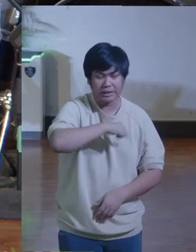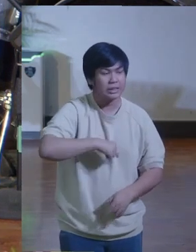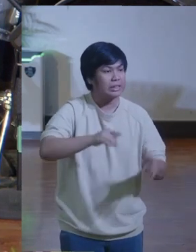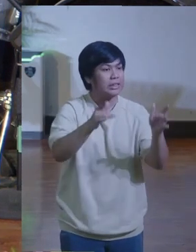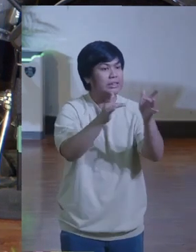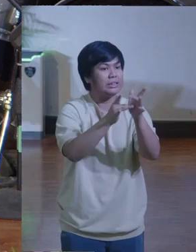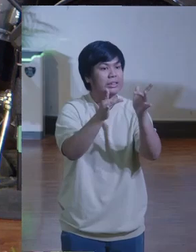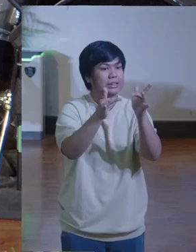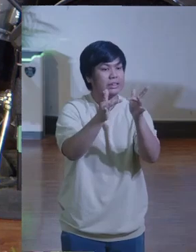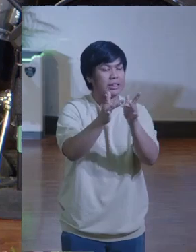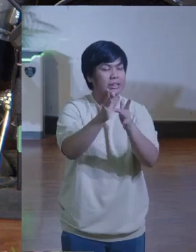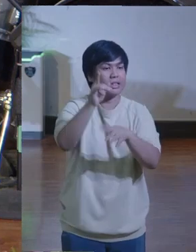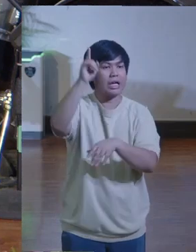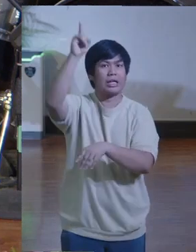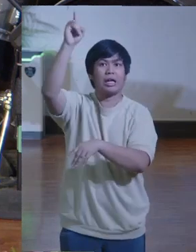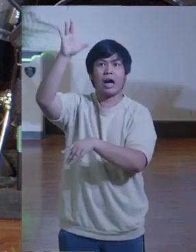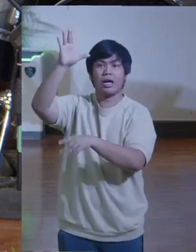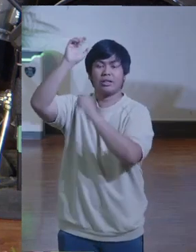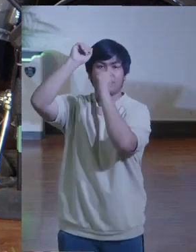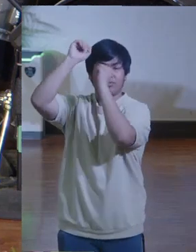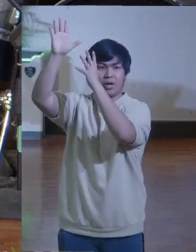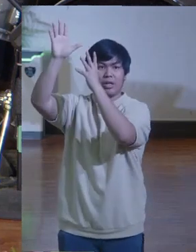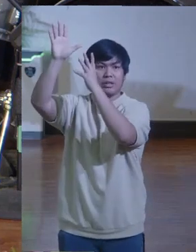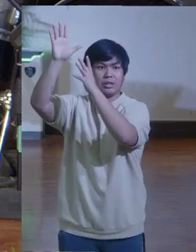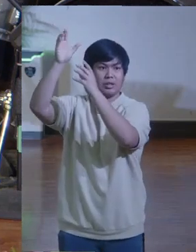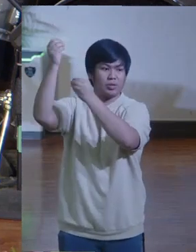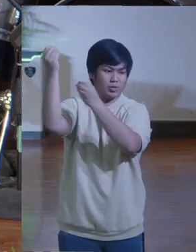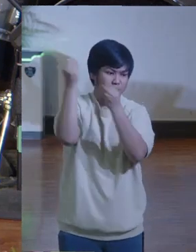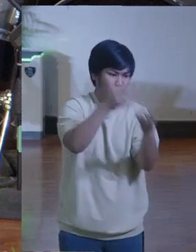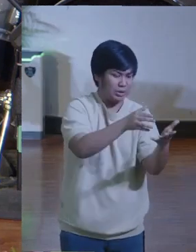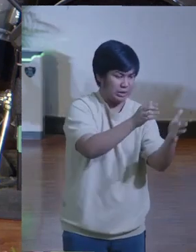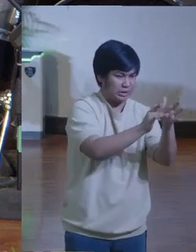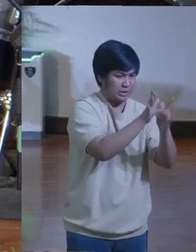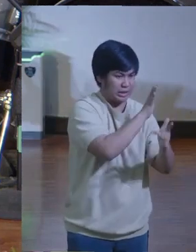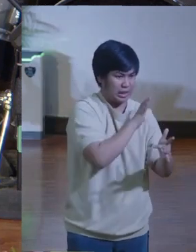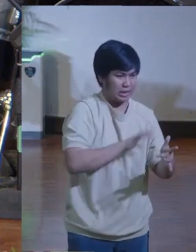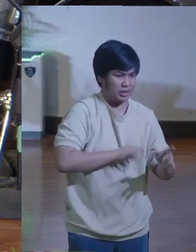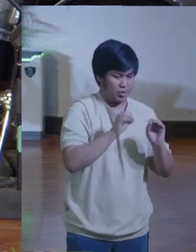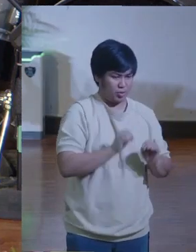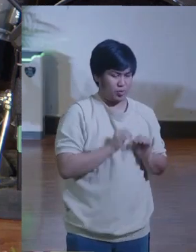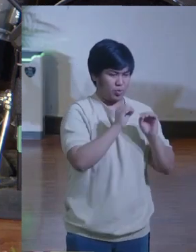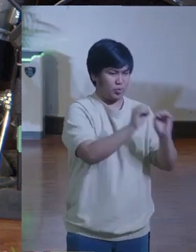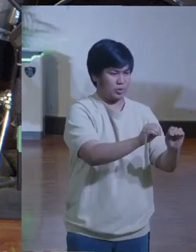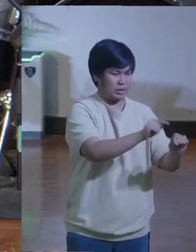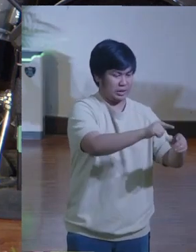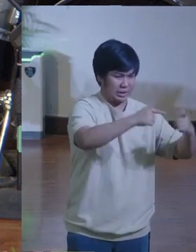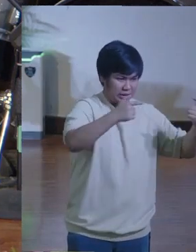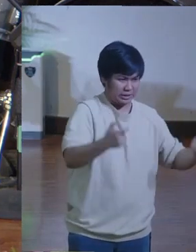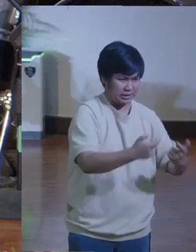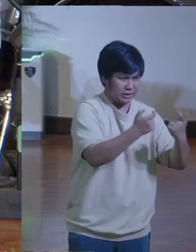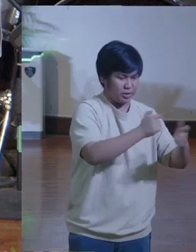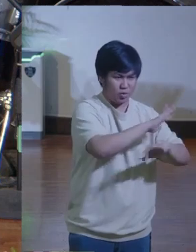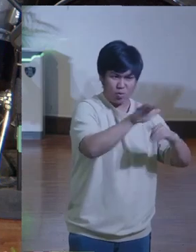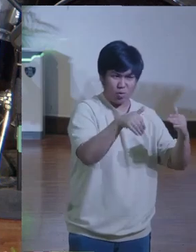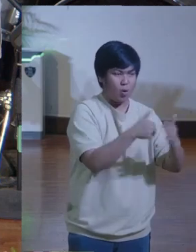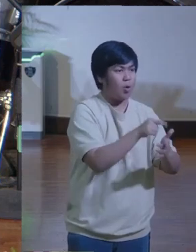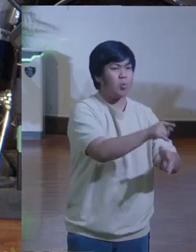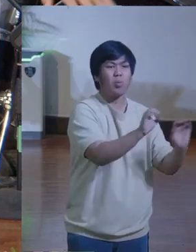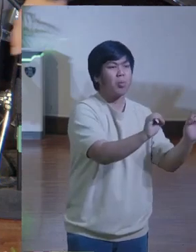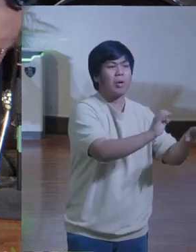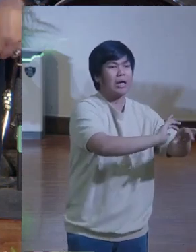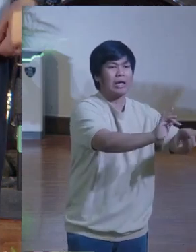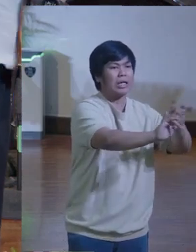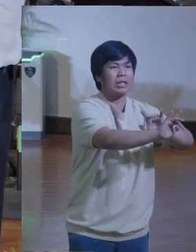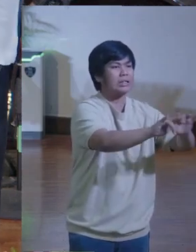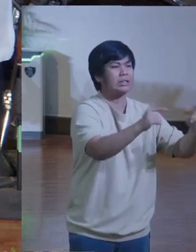He, God the Father, made Him, God the Son, to be sin, who knew no sin, wala siyang kasalanan.